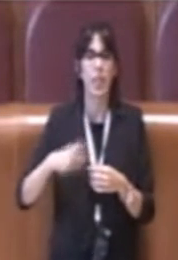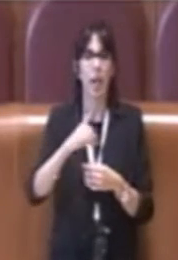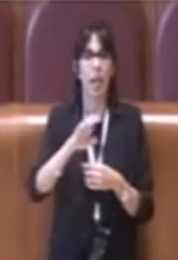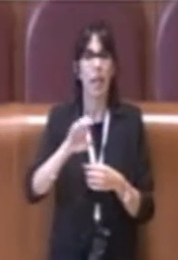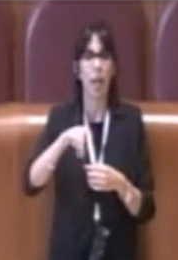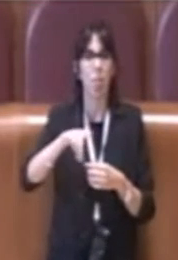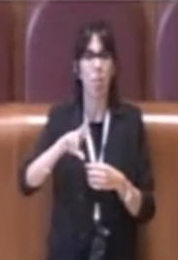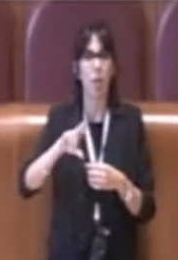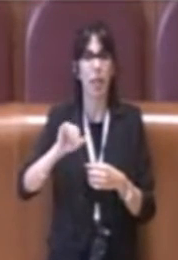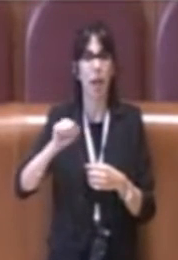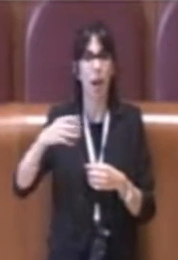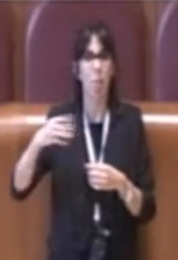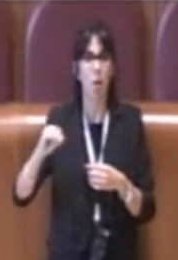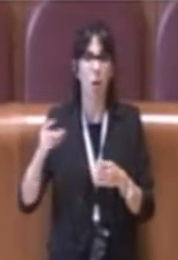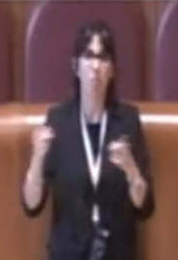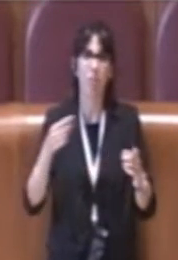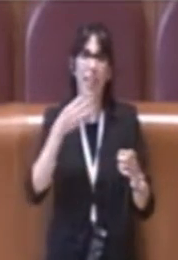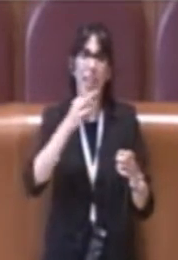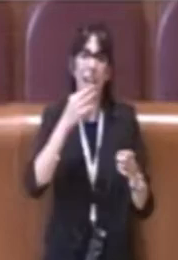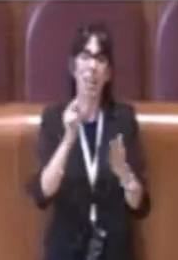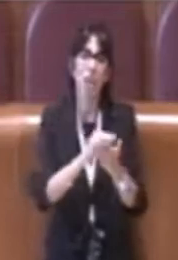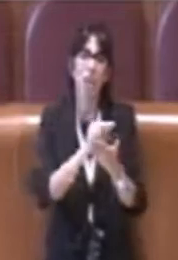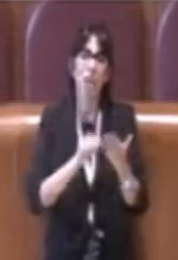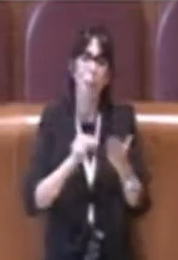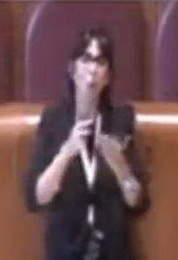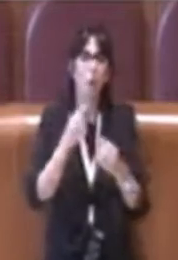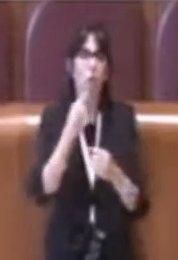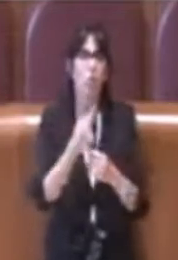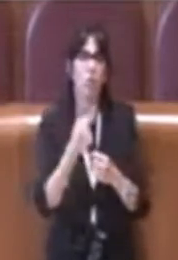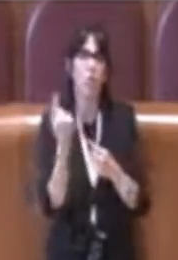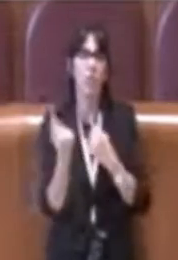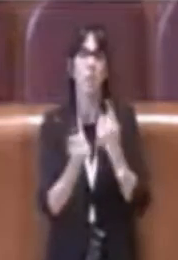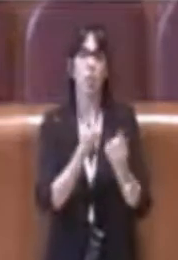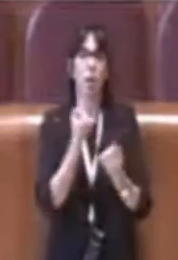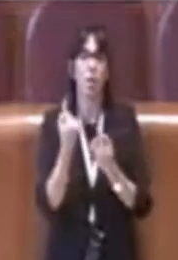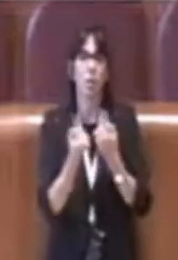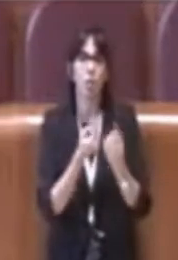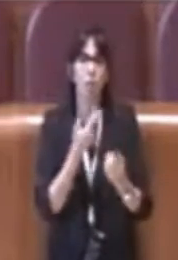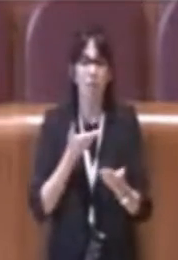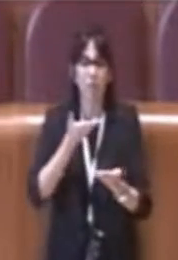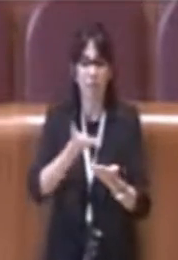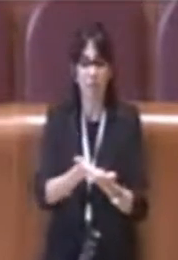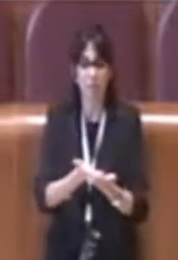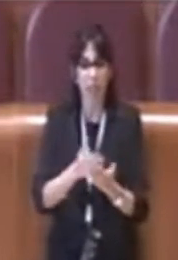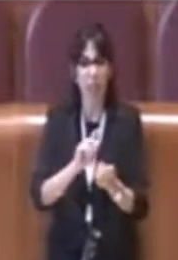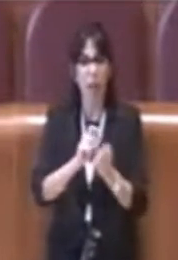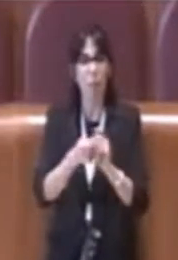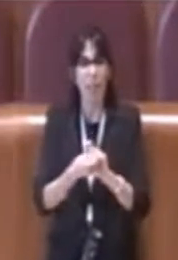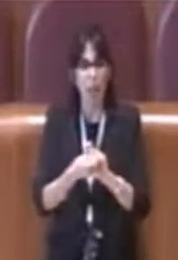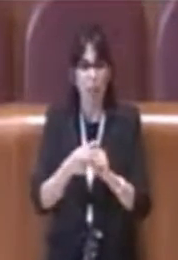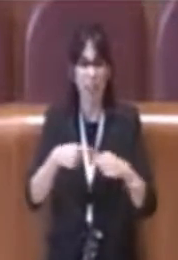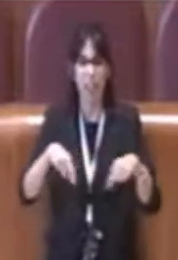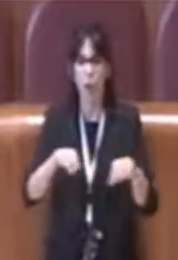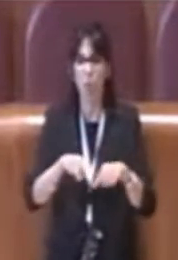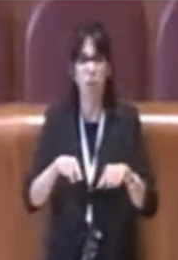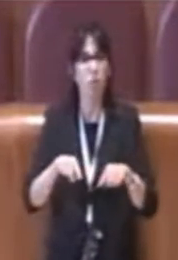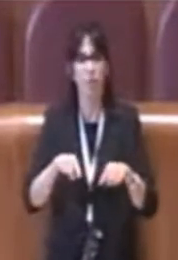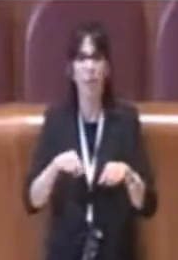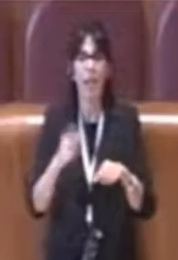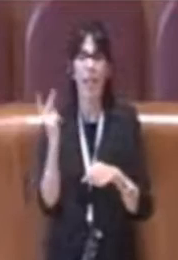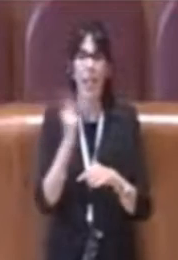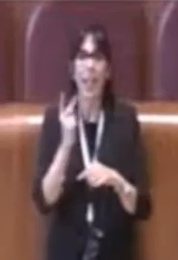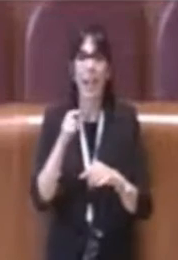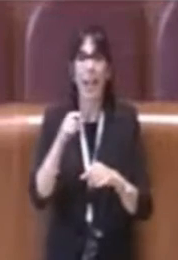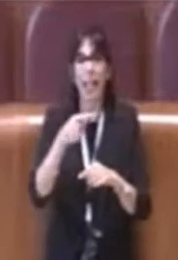in dichiarazione di voto ha sollevato la questione di presentare degli emendamenti di commissione. In realtà non è stato